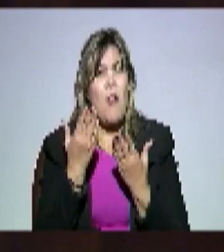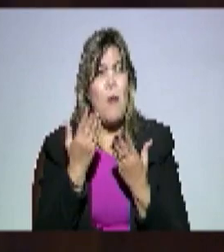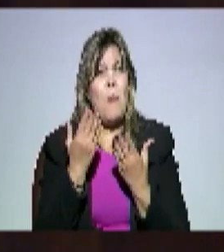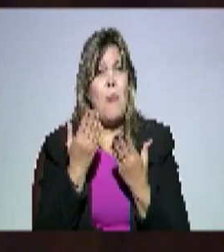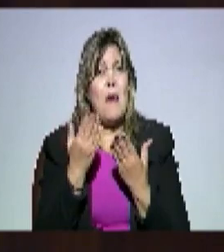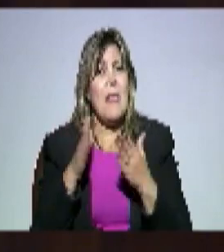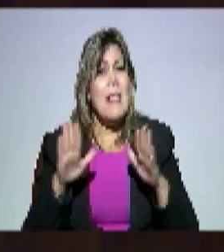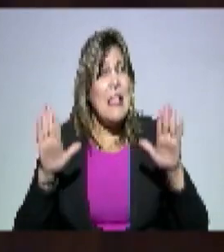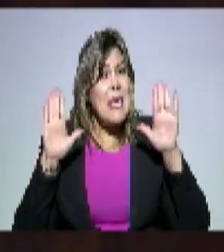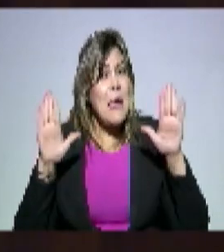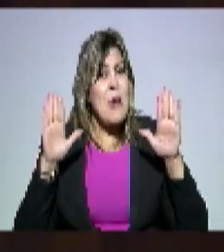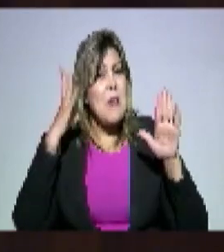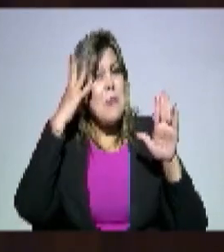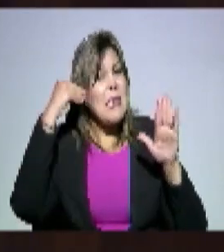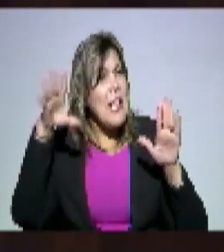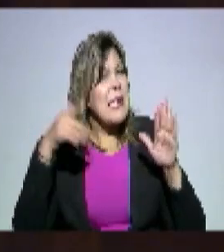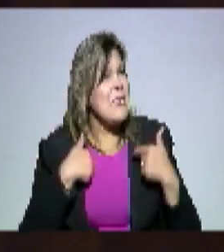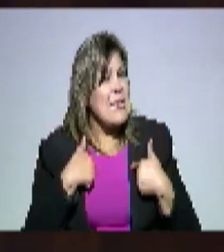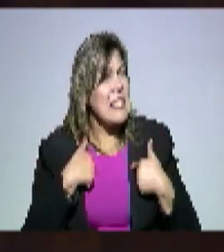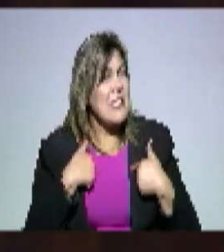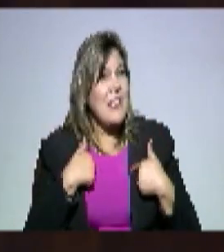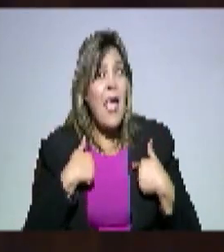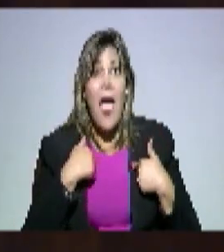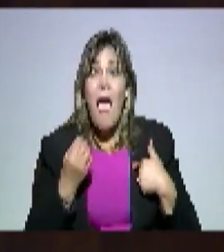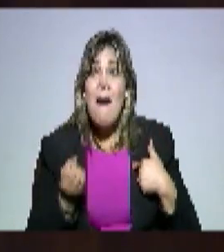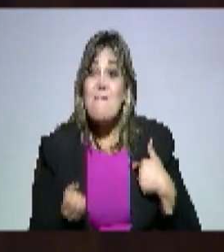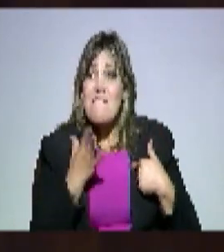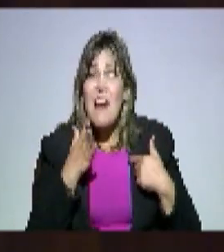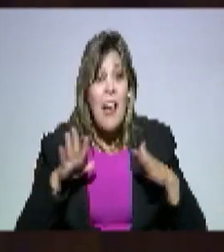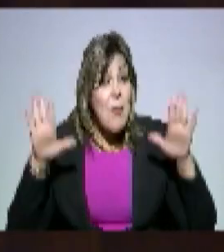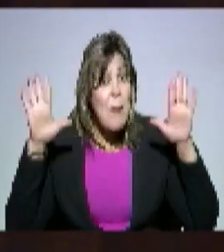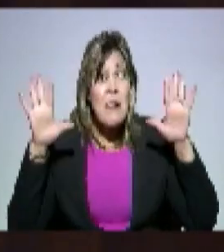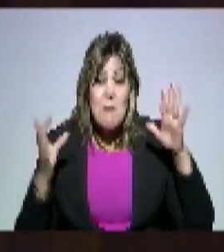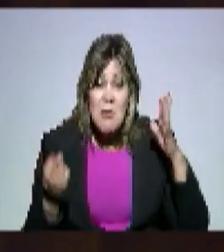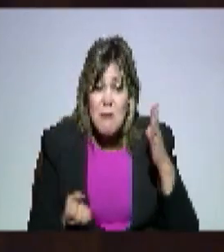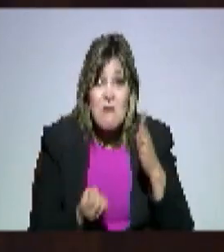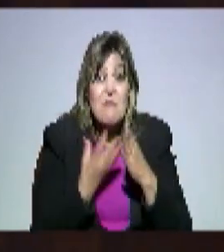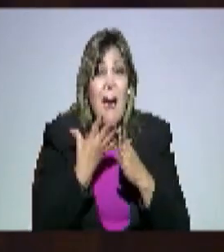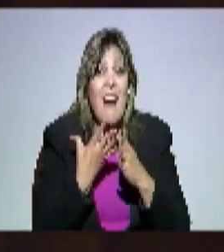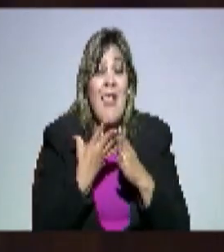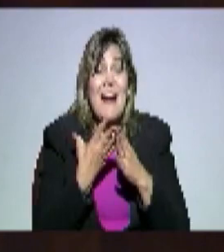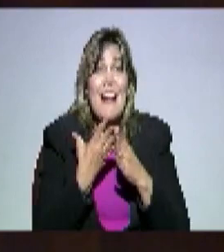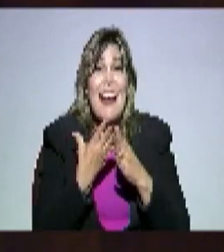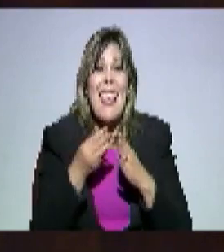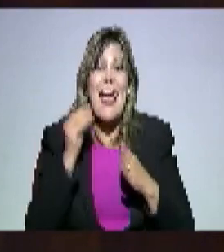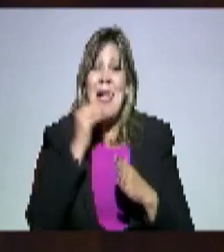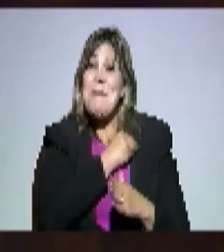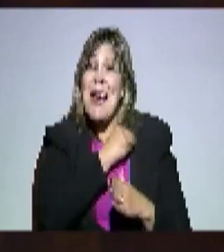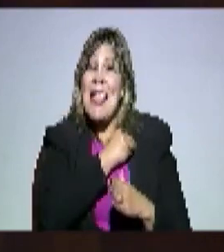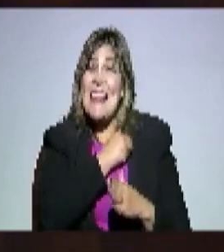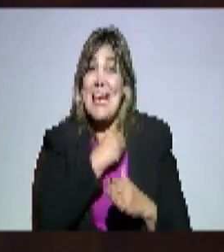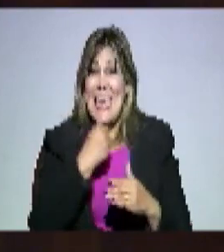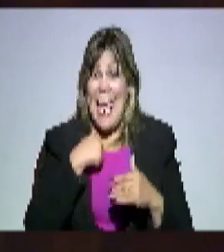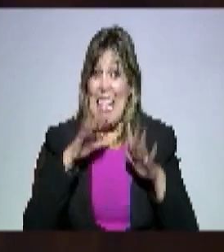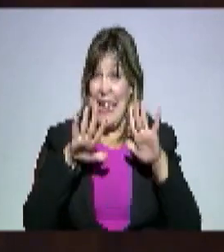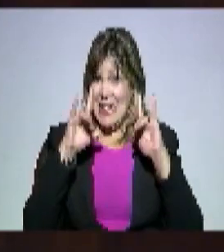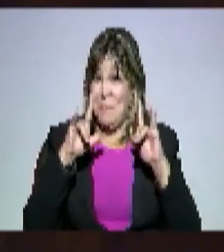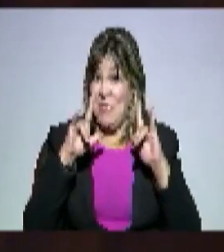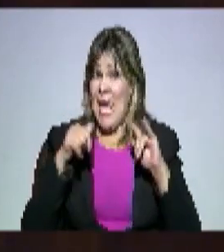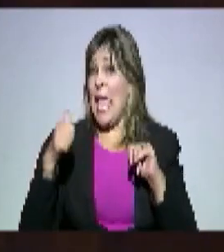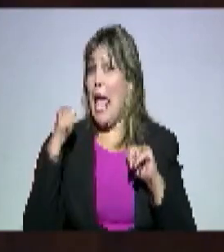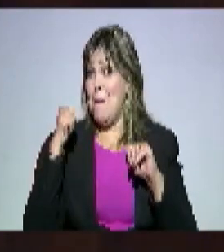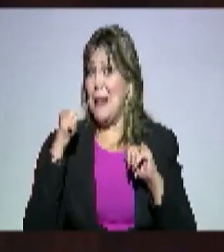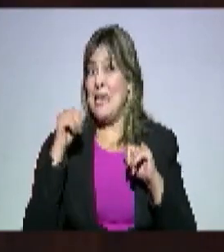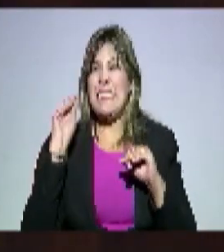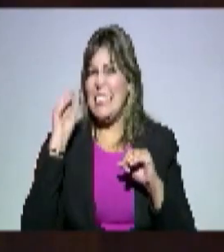يا ماريمينا نسيني فلقيت ماريمينا ظهر لي لقيت ماريمينا كده راح قال لي هونا عمرنا سبناك ما احنا